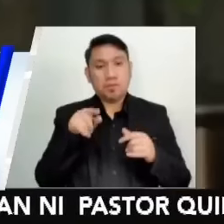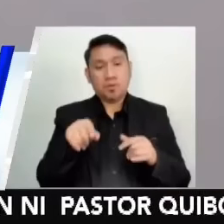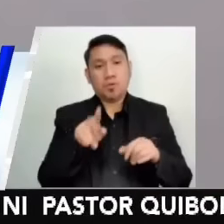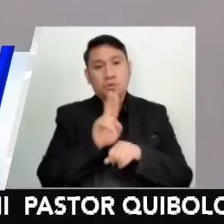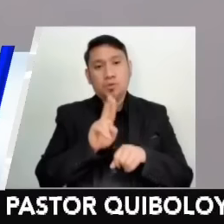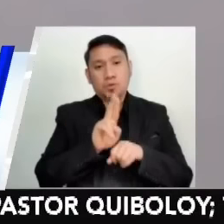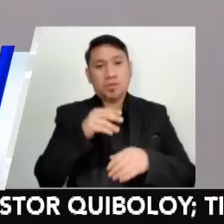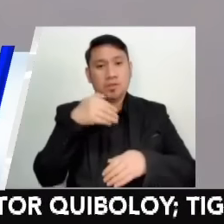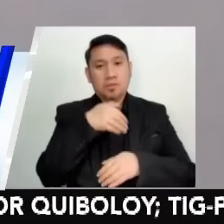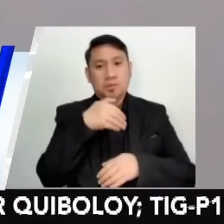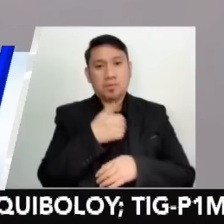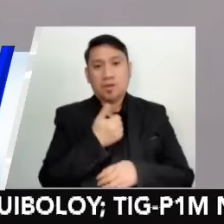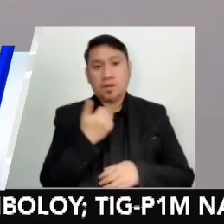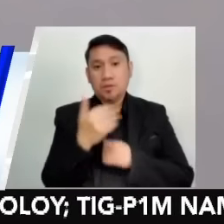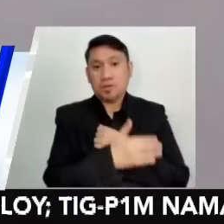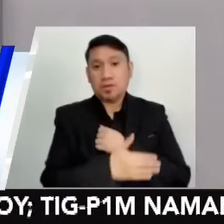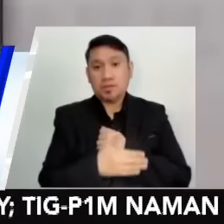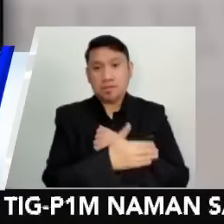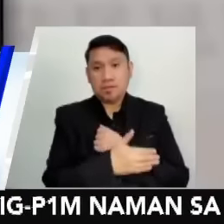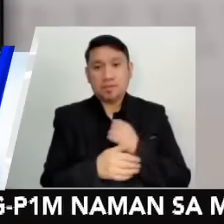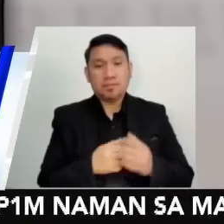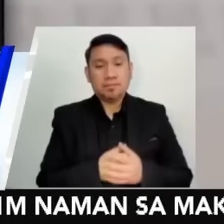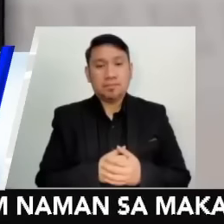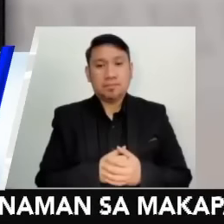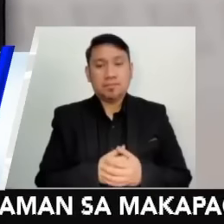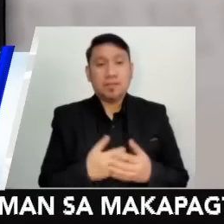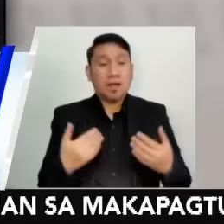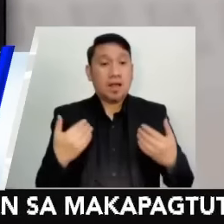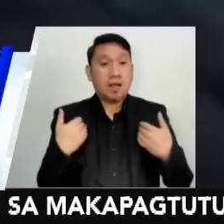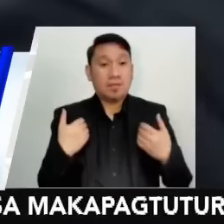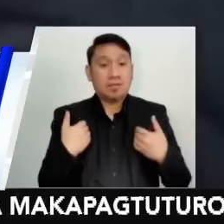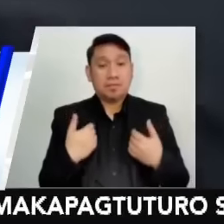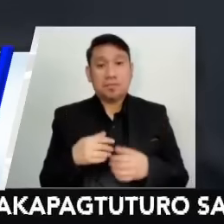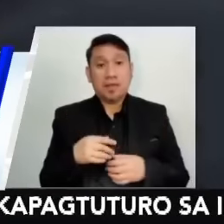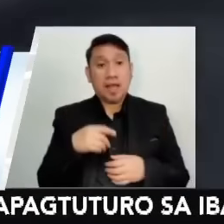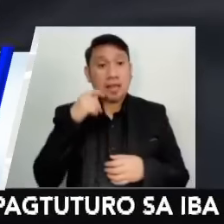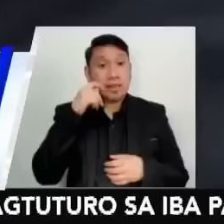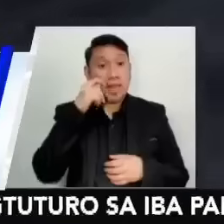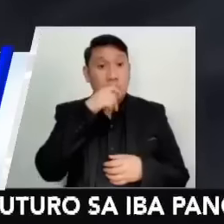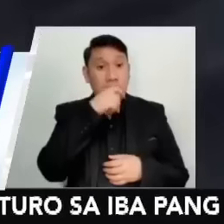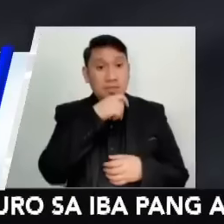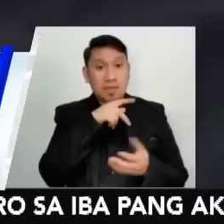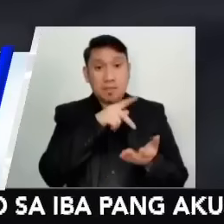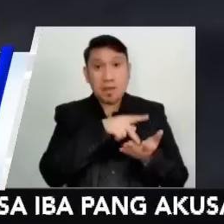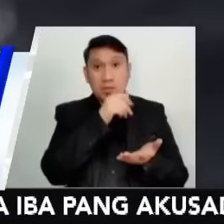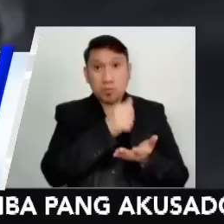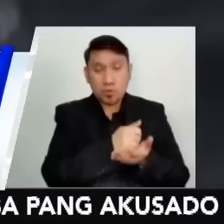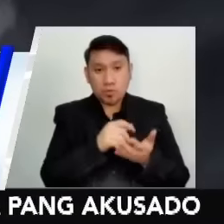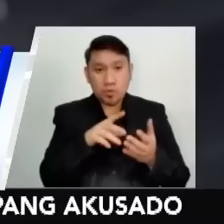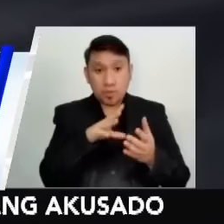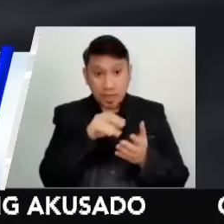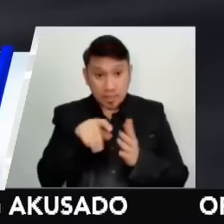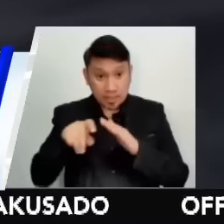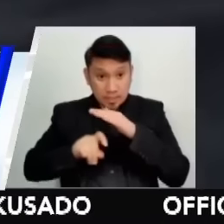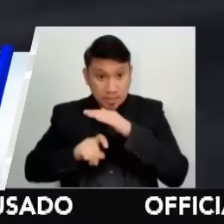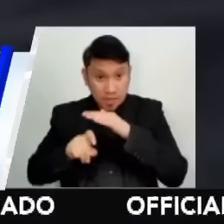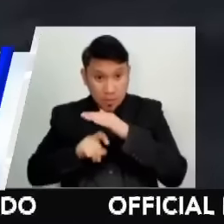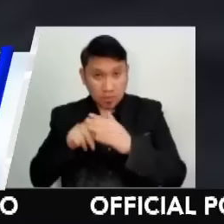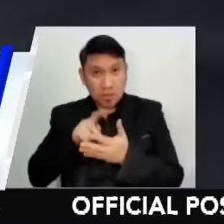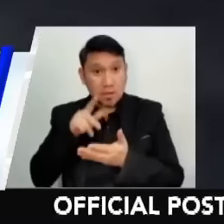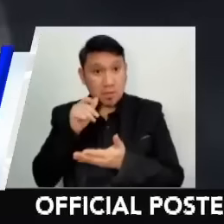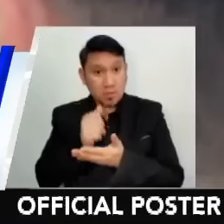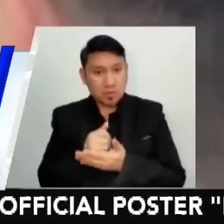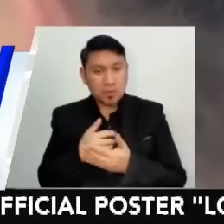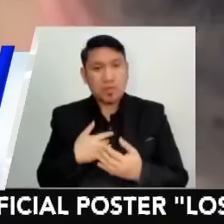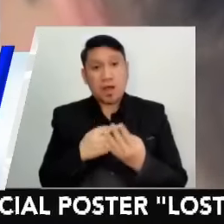bansa. Naka-recover din ang 2 Taiwanese passport ni Wang at photocopies ng iba pa niyang passports mula sa 4 pang